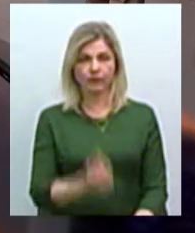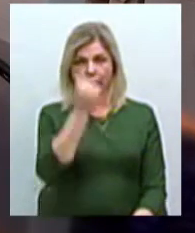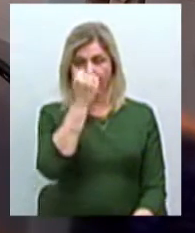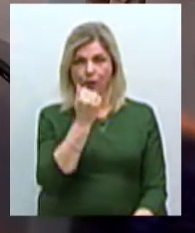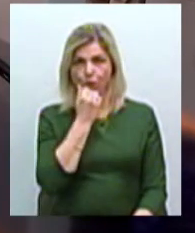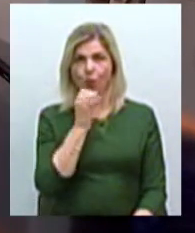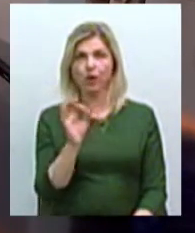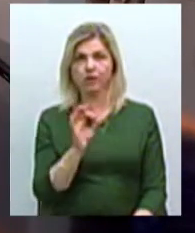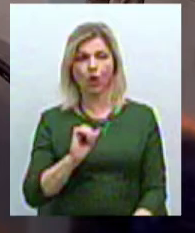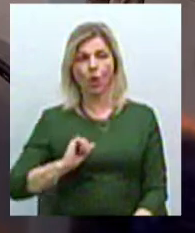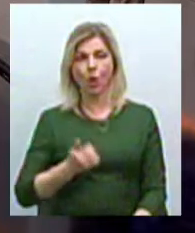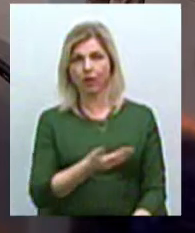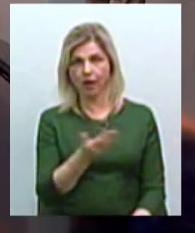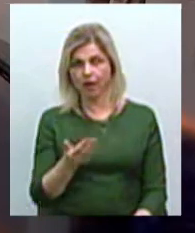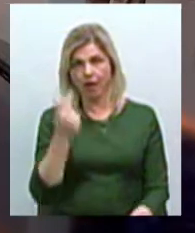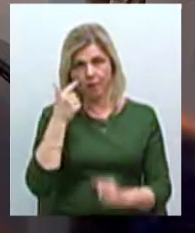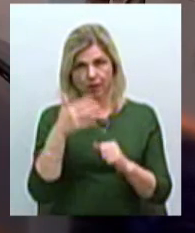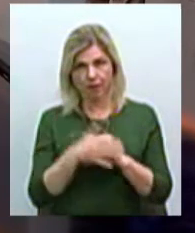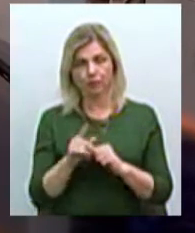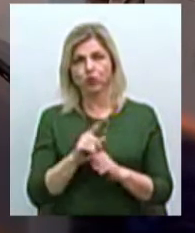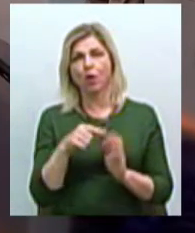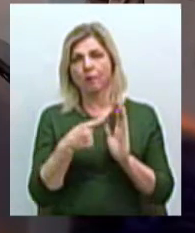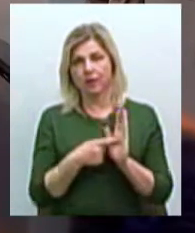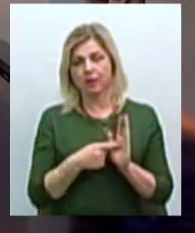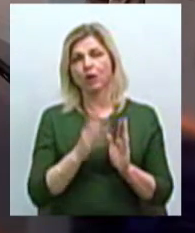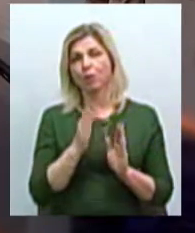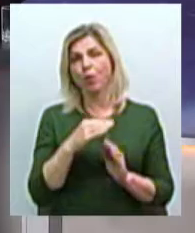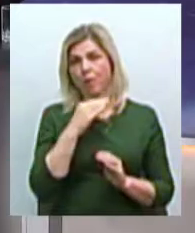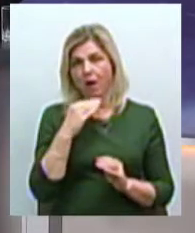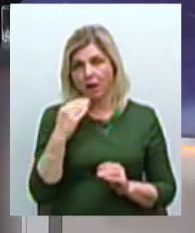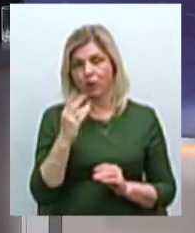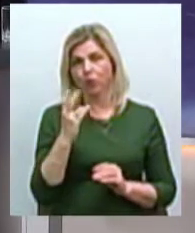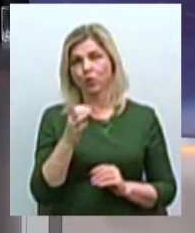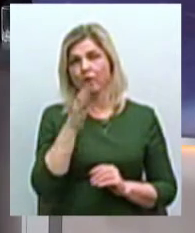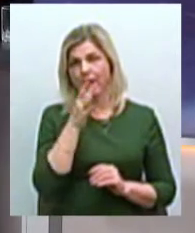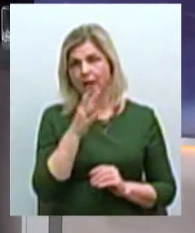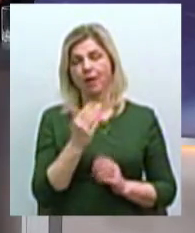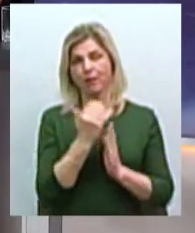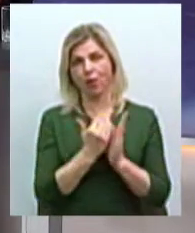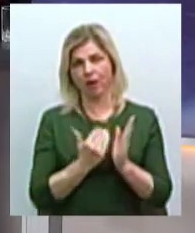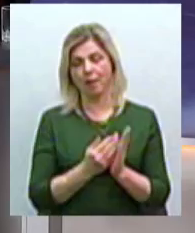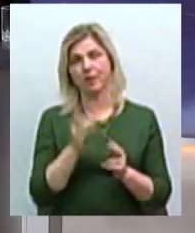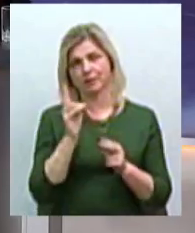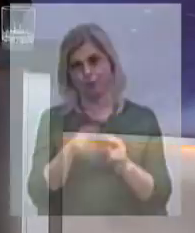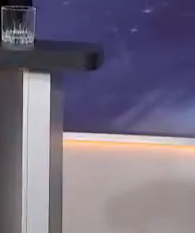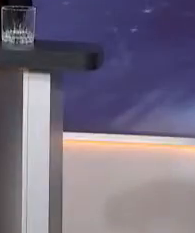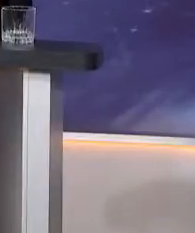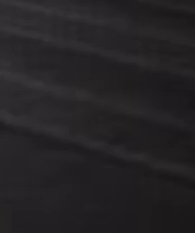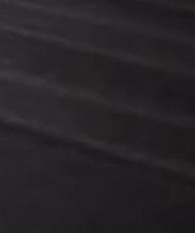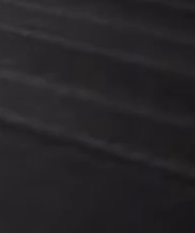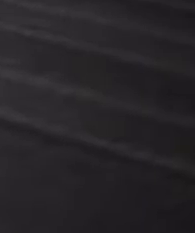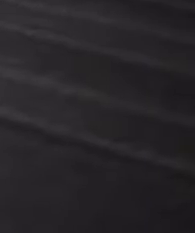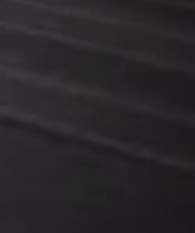Олександре, дякую, колеги. Я розумію, що питань може бути ще багато, але час нашої програми сплив. Дякую вам, дякую всім, хто був з нами. Побачимось.